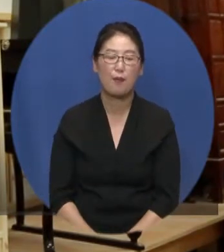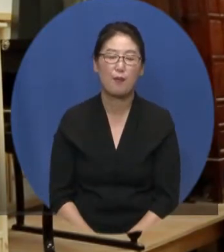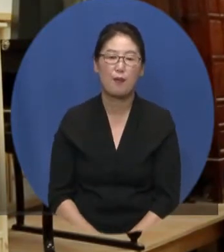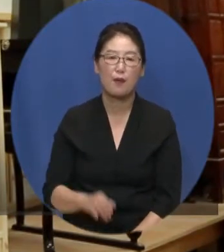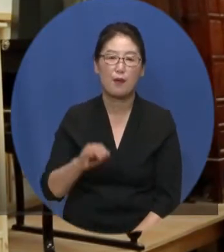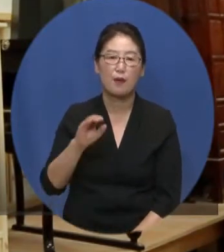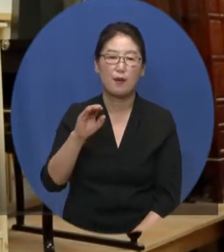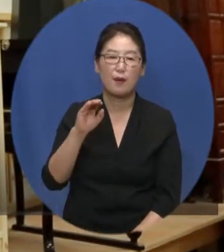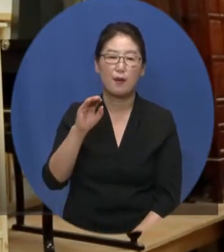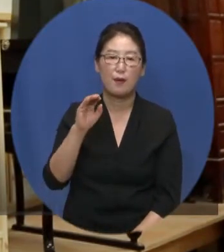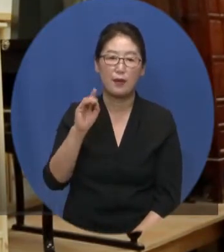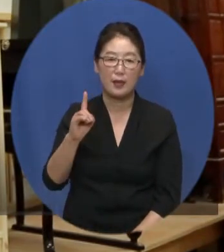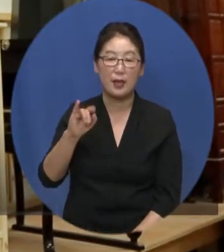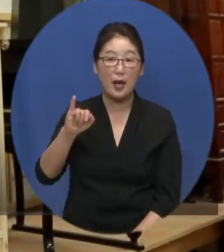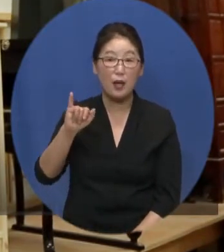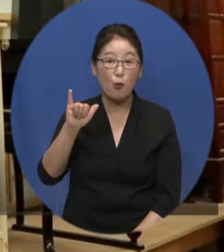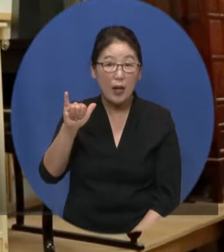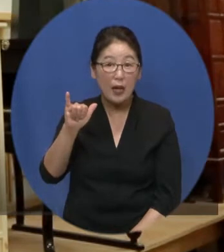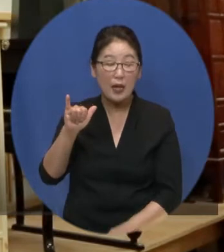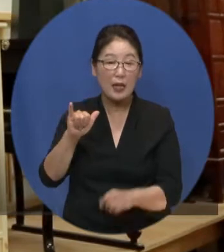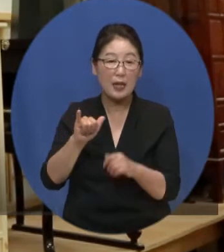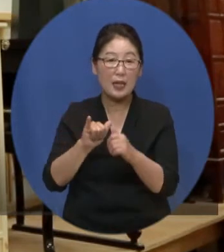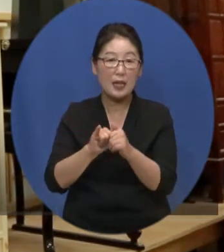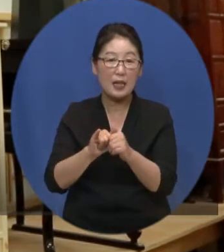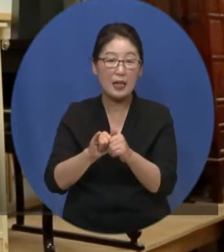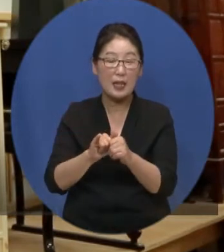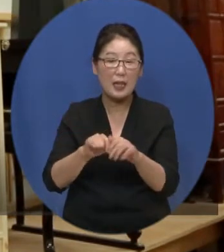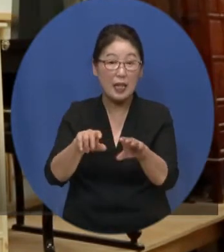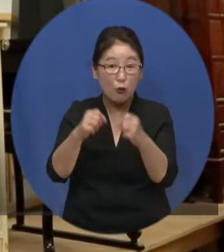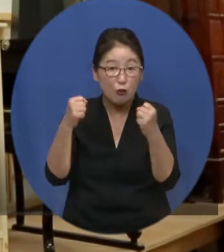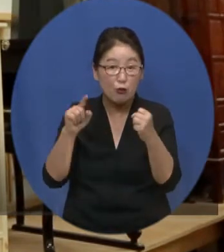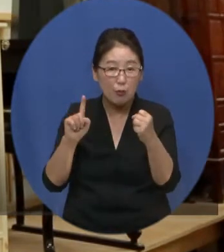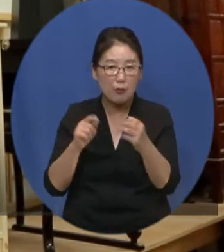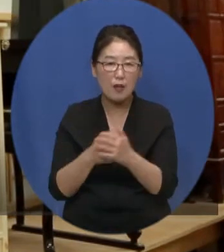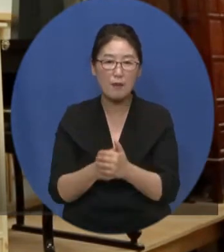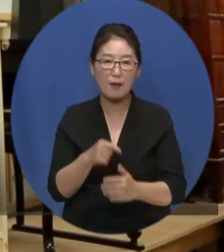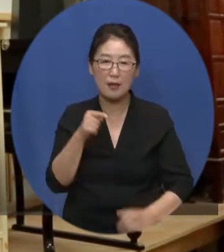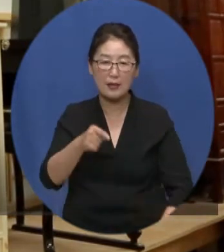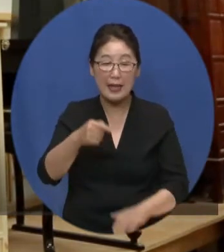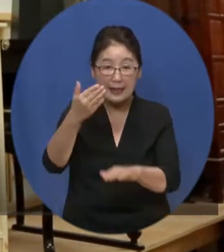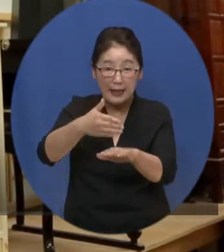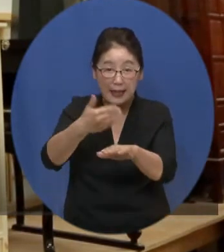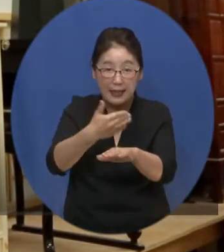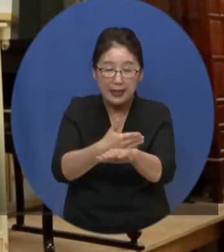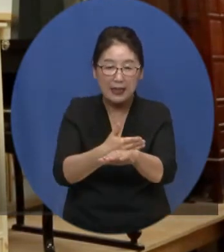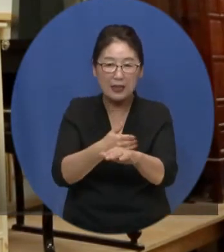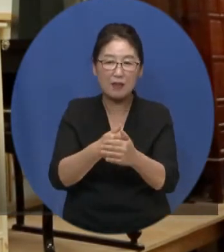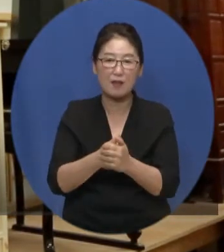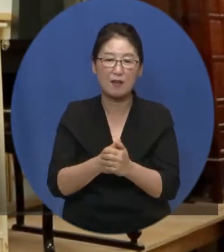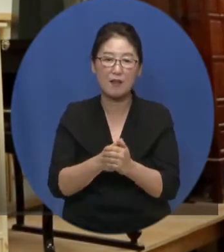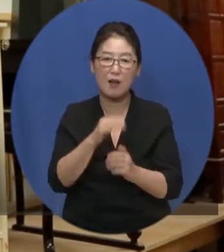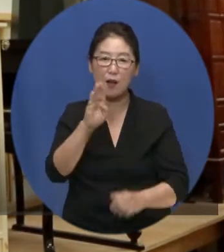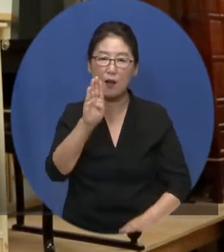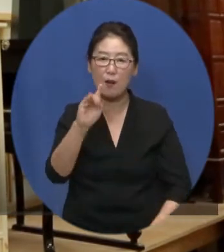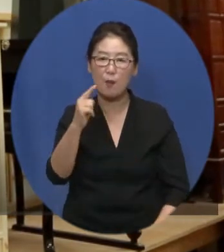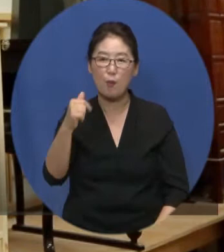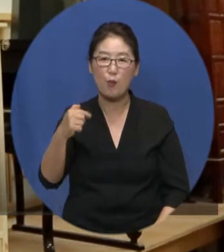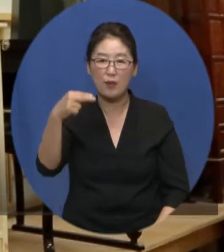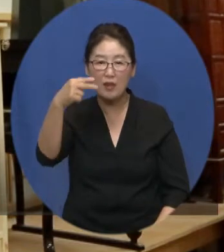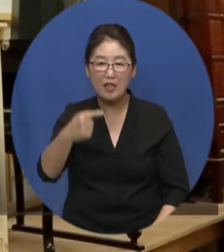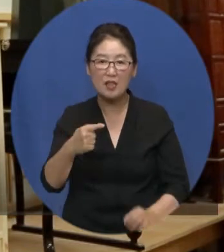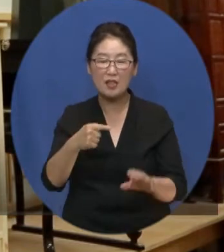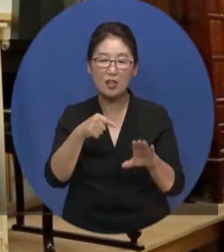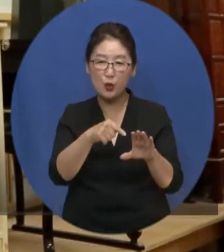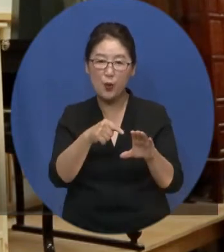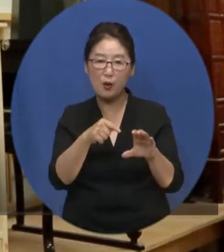재단 말을 해서 거기에 본 덜한 피스 말할 지고